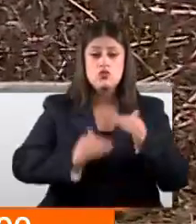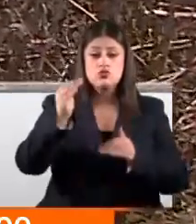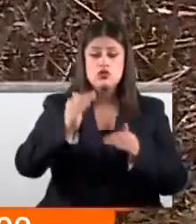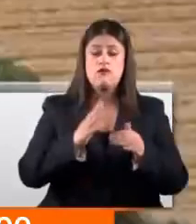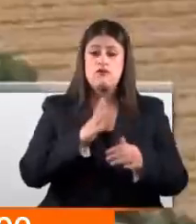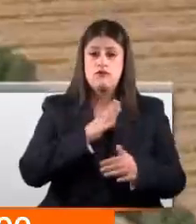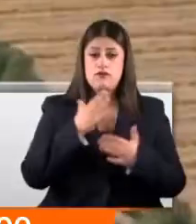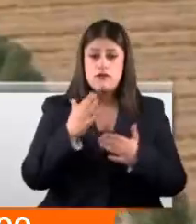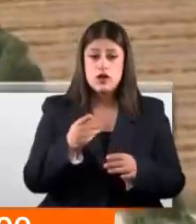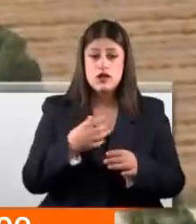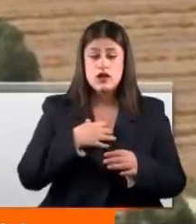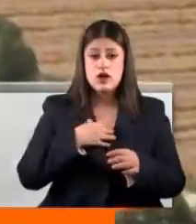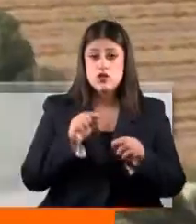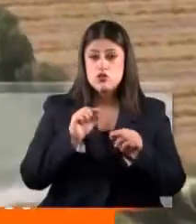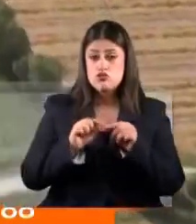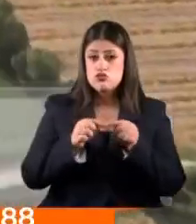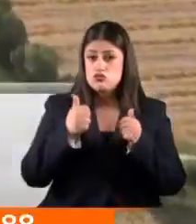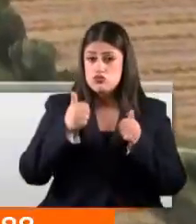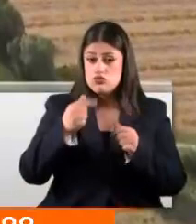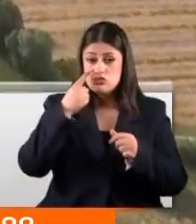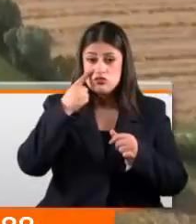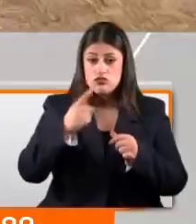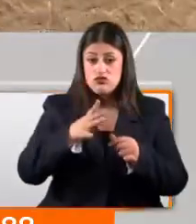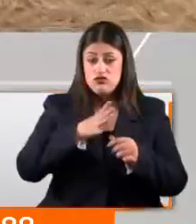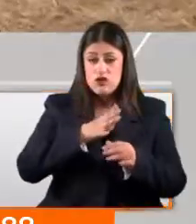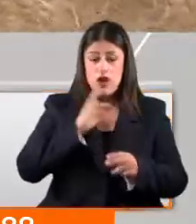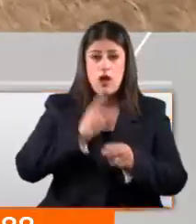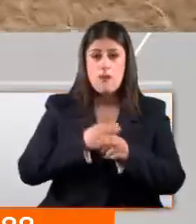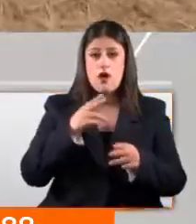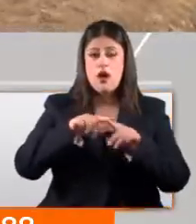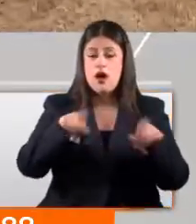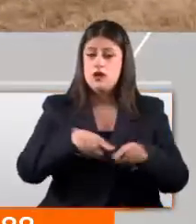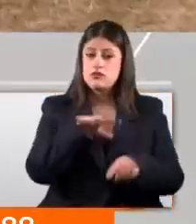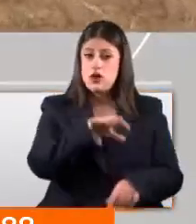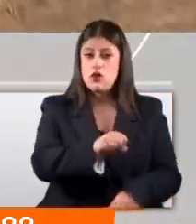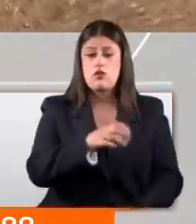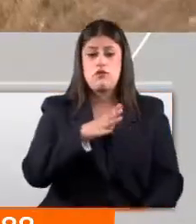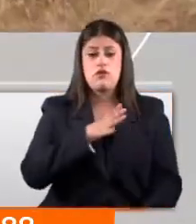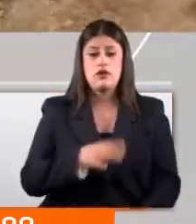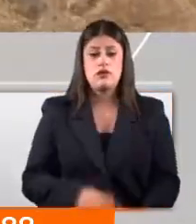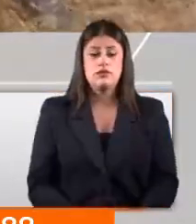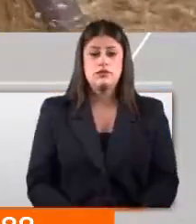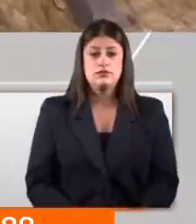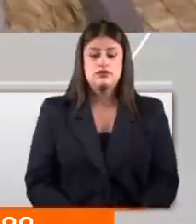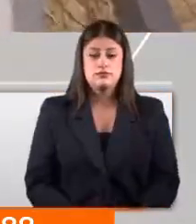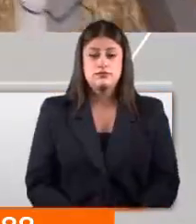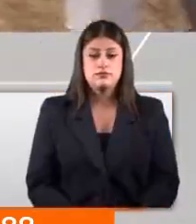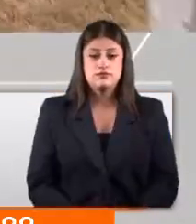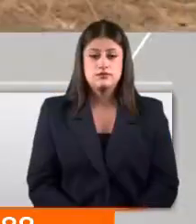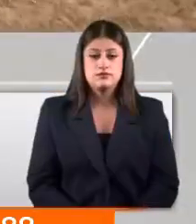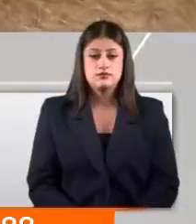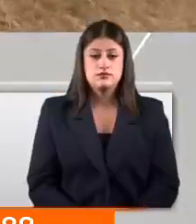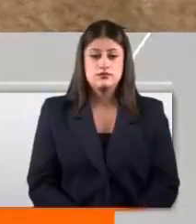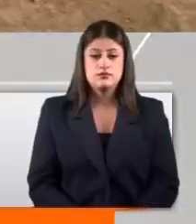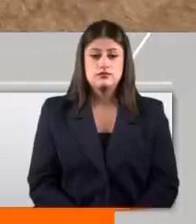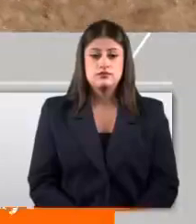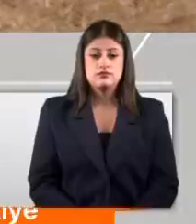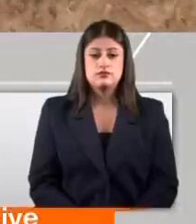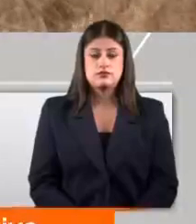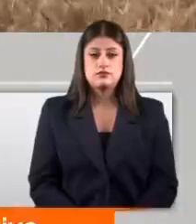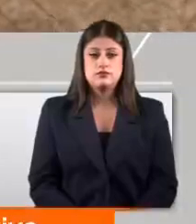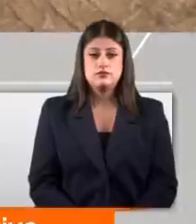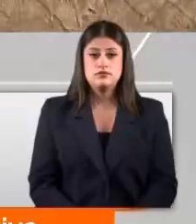Yani bütçesine uygun arsayı bulan adeta havada kapıyor. Normal bir ev yapacağım bir arsaya bir dönüm olarak baz